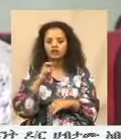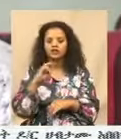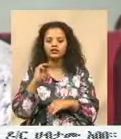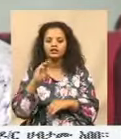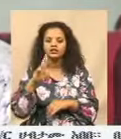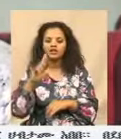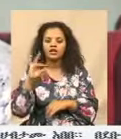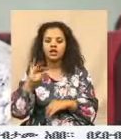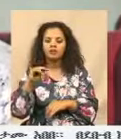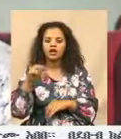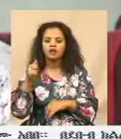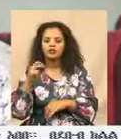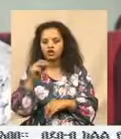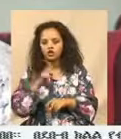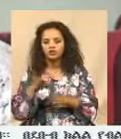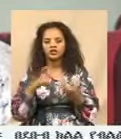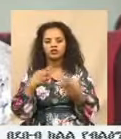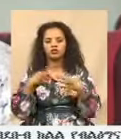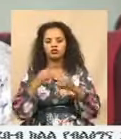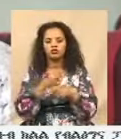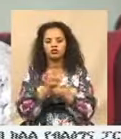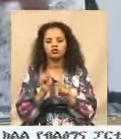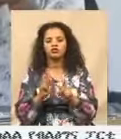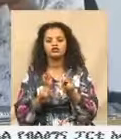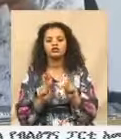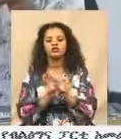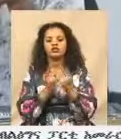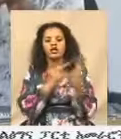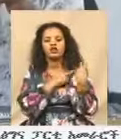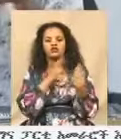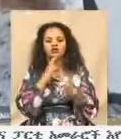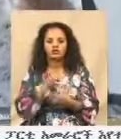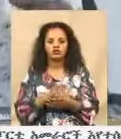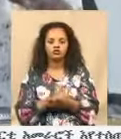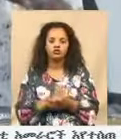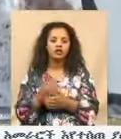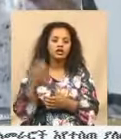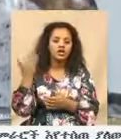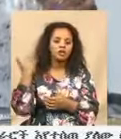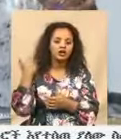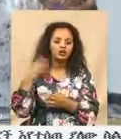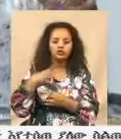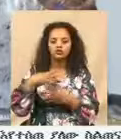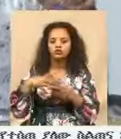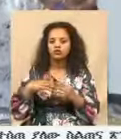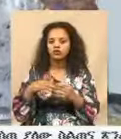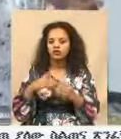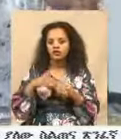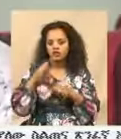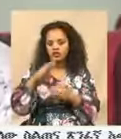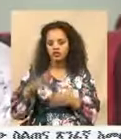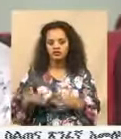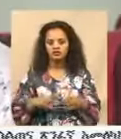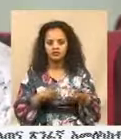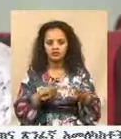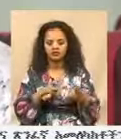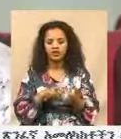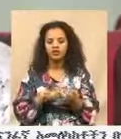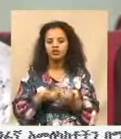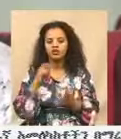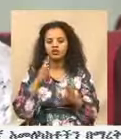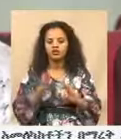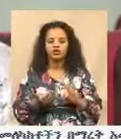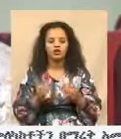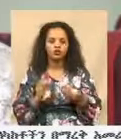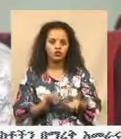መሐመድ የደቡብ ክልል ጤና ቢሮ የህዝብ ግንኙነት ኃላፊ ናቸው። ከባለፈው ዙር በተለየ መልኩ ውጤታማ